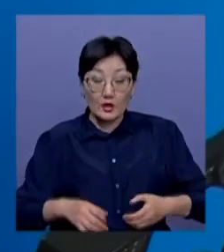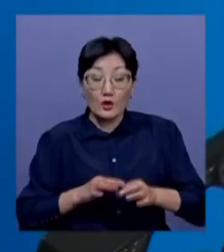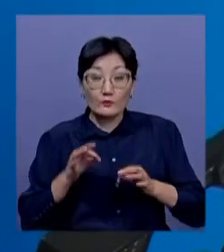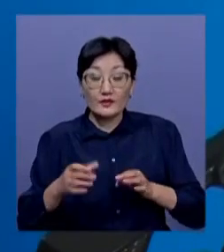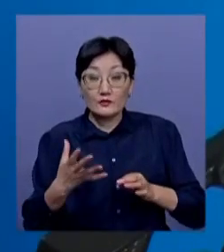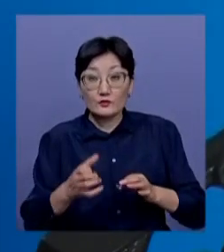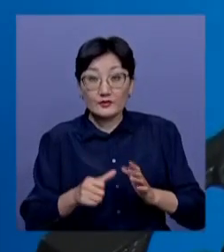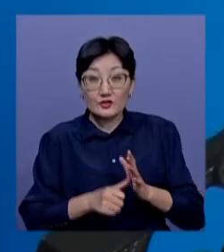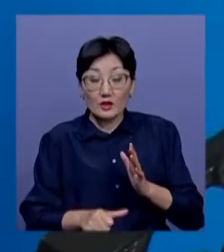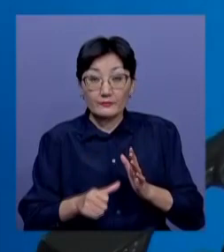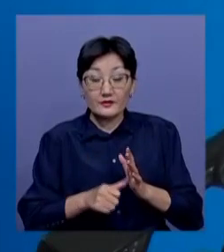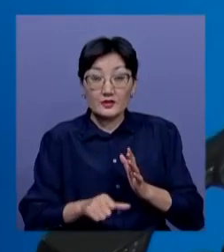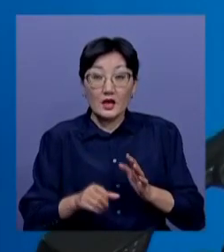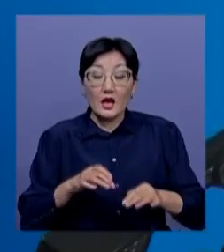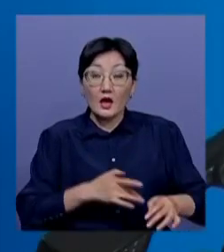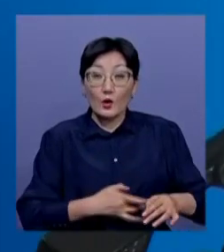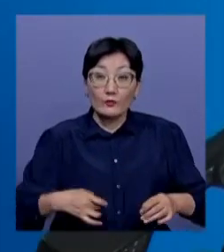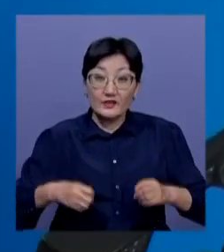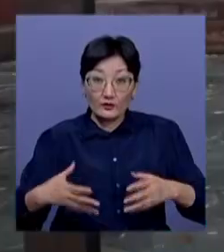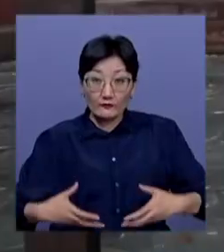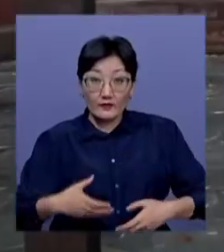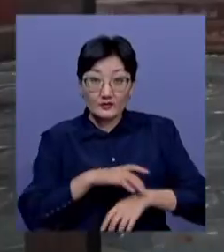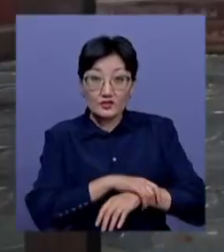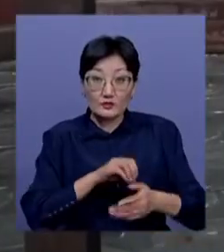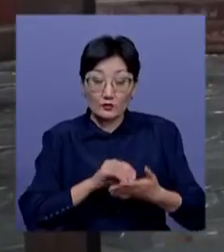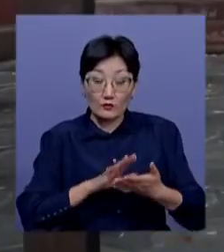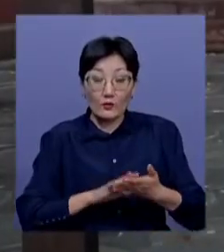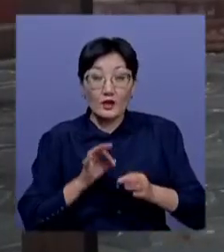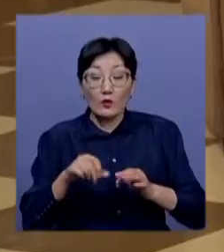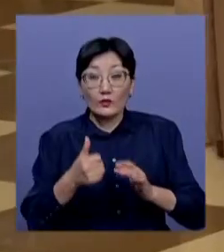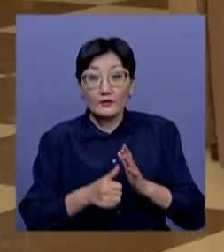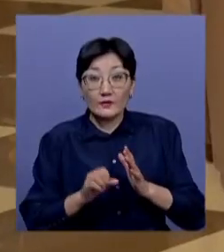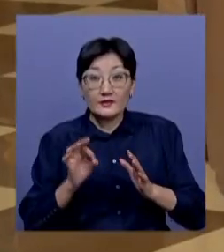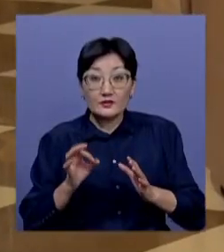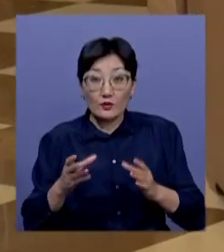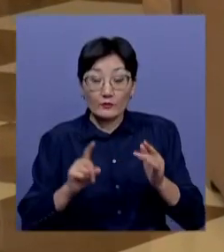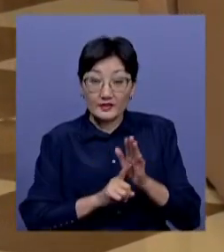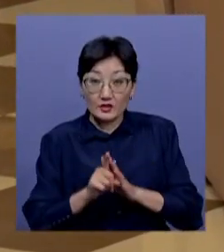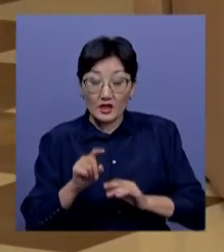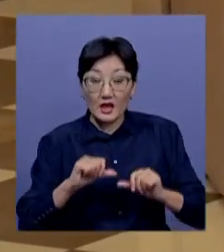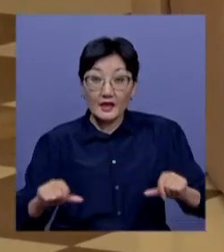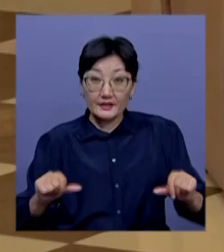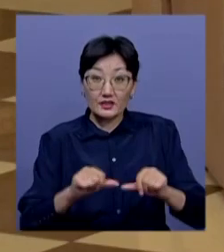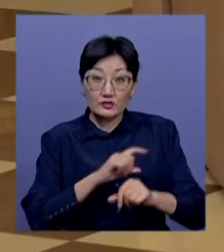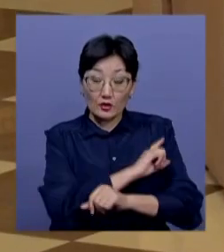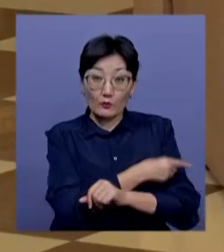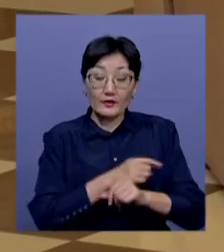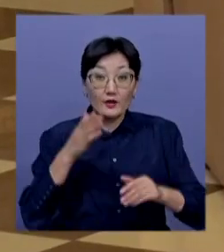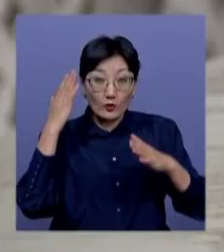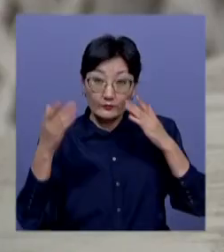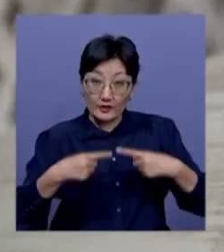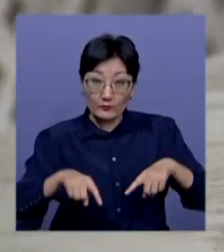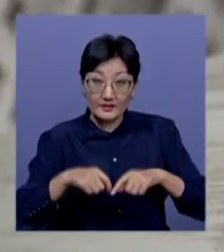бойынша 560 пневмония тіркелген. Облыста 16 қазаннан бастап карантин күшейтіледі. Ойын-сауық орталықтары,